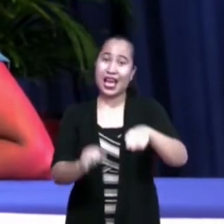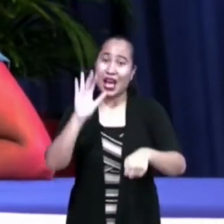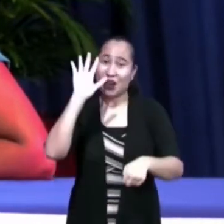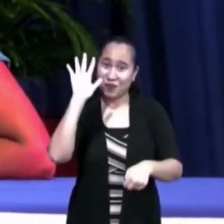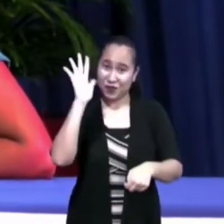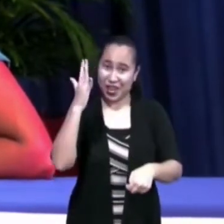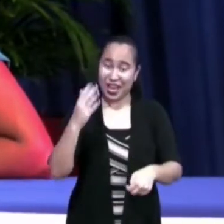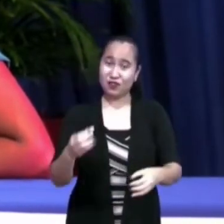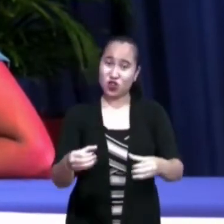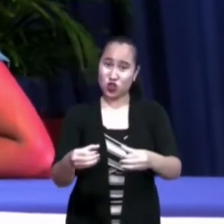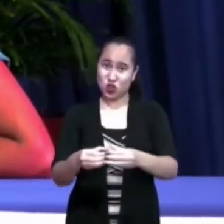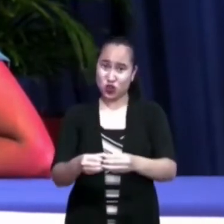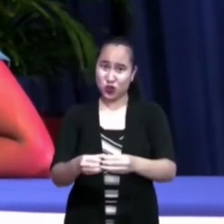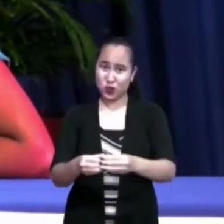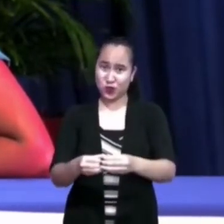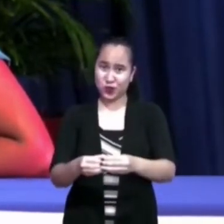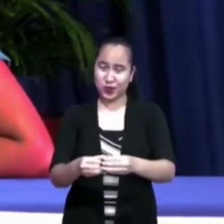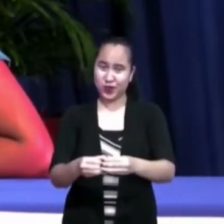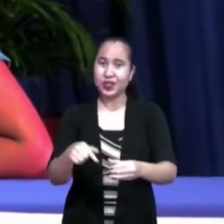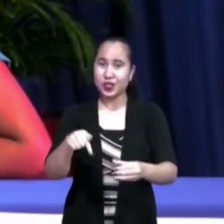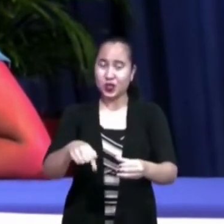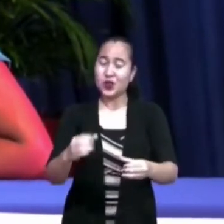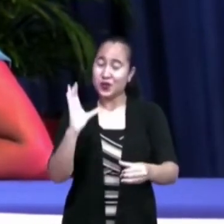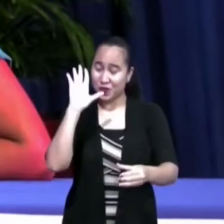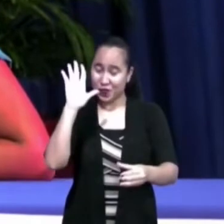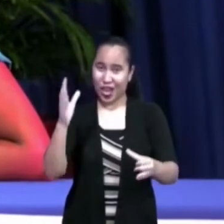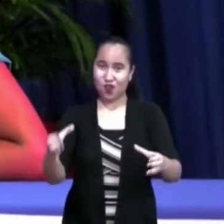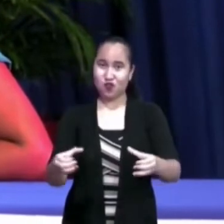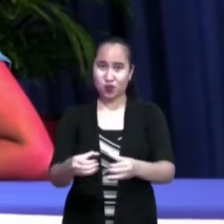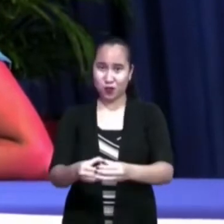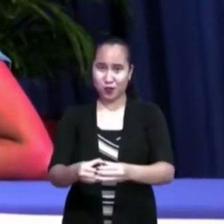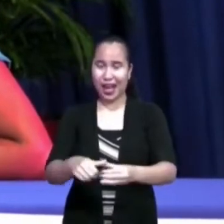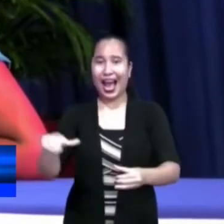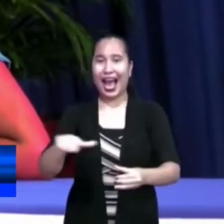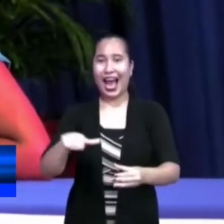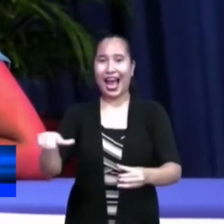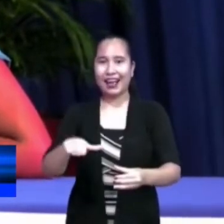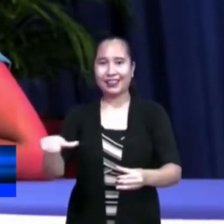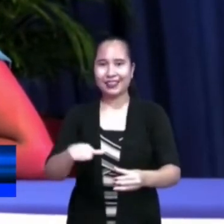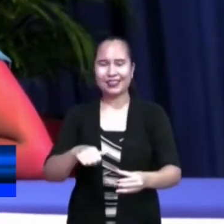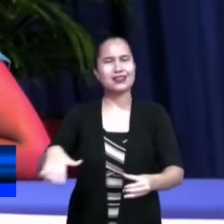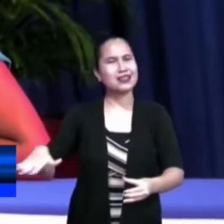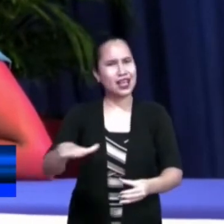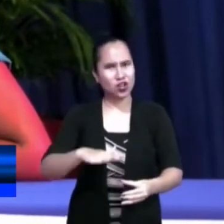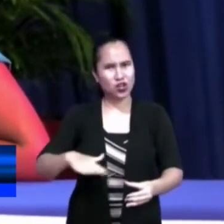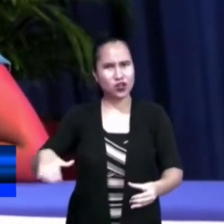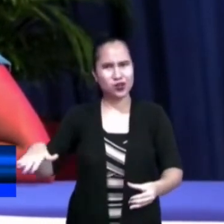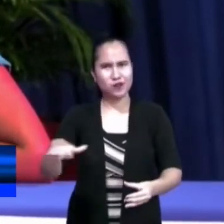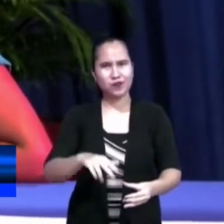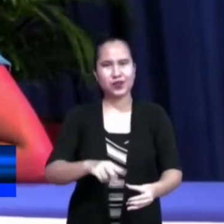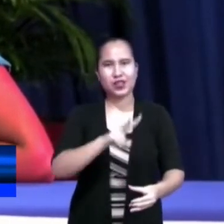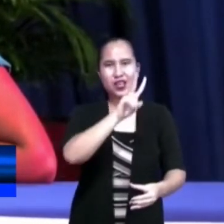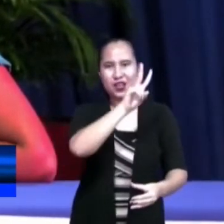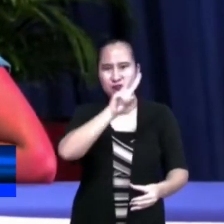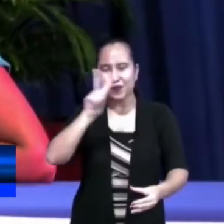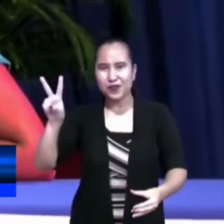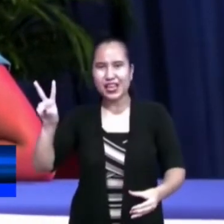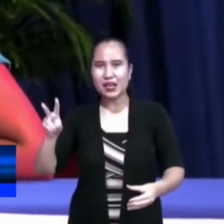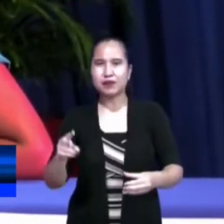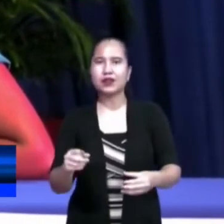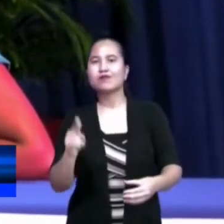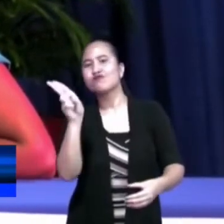groep, ik gaf eraan dat er 4 zijn, maar er zijn 5 onder deze categorie. Andere reguliere vreemde valuta